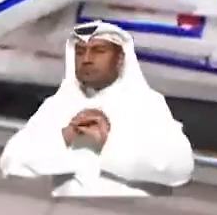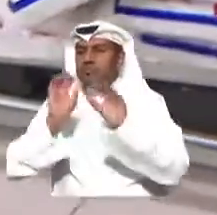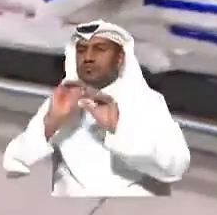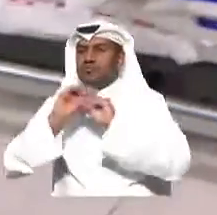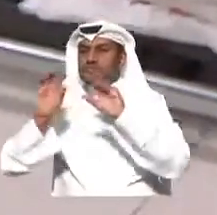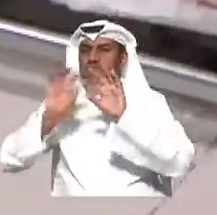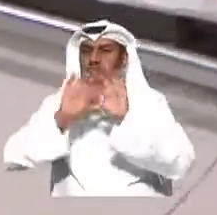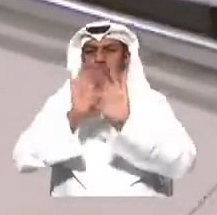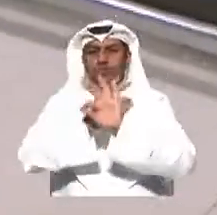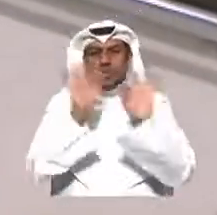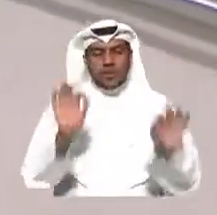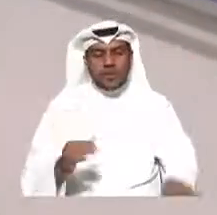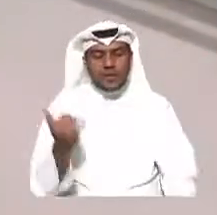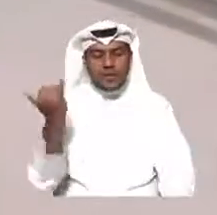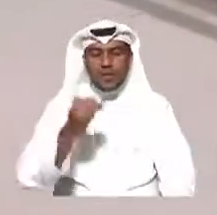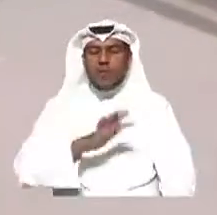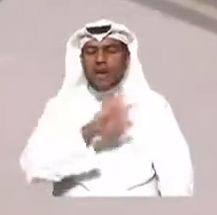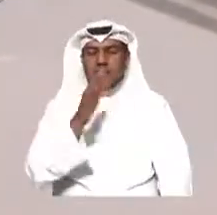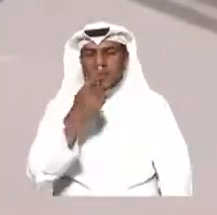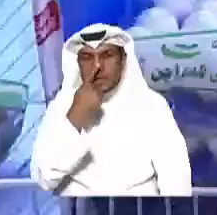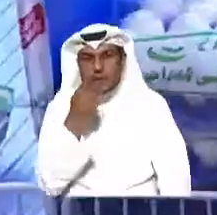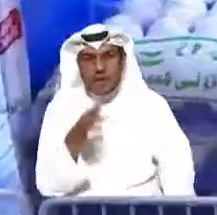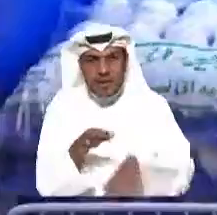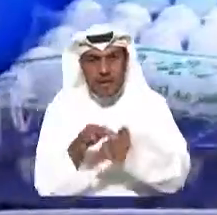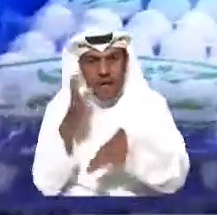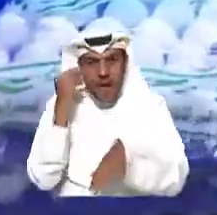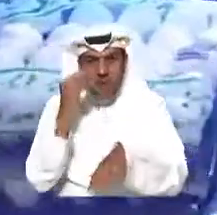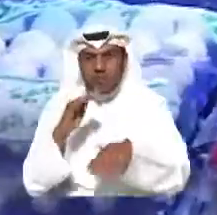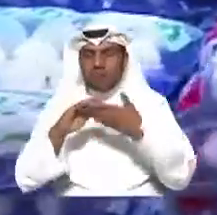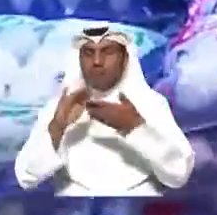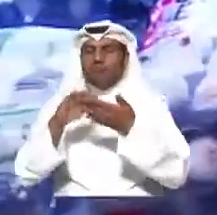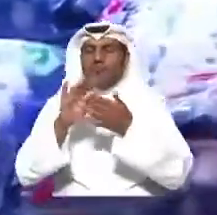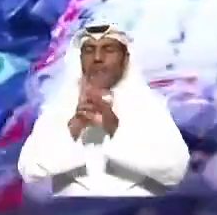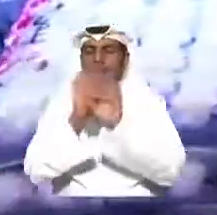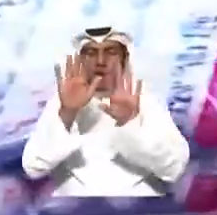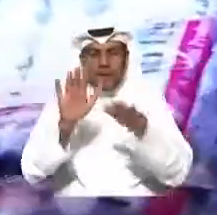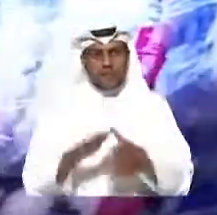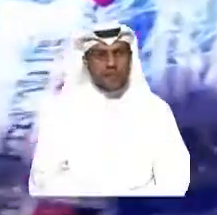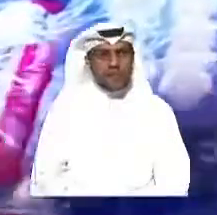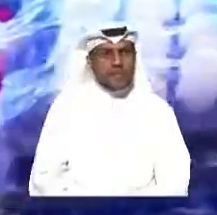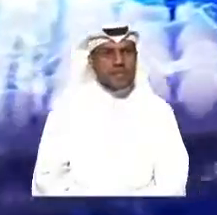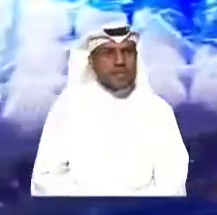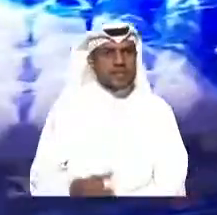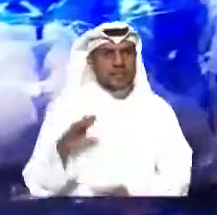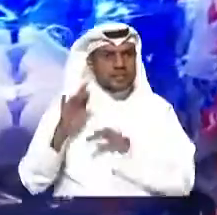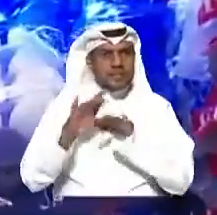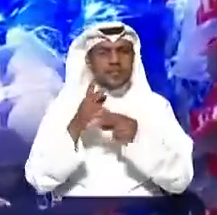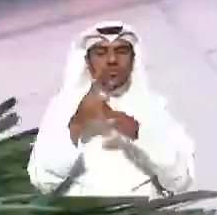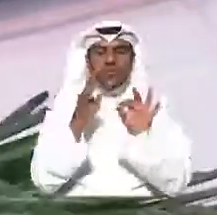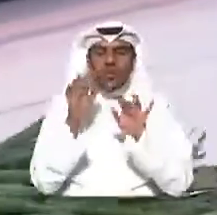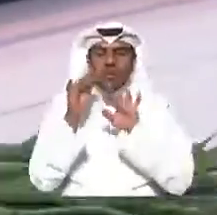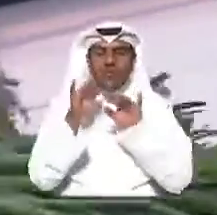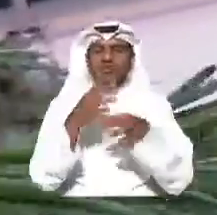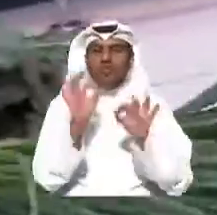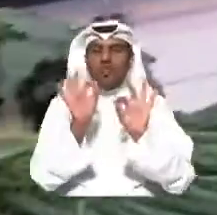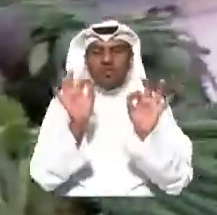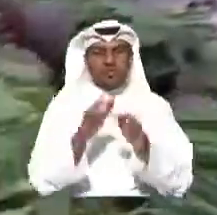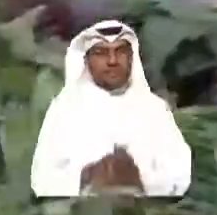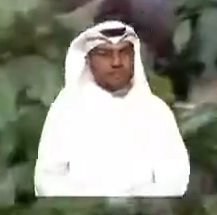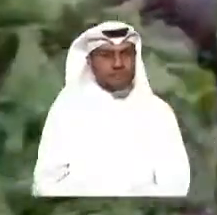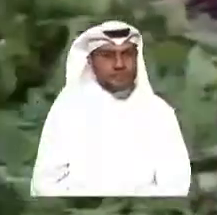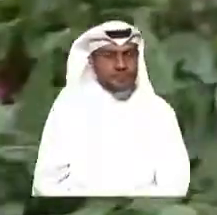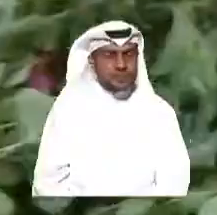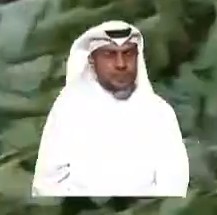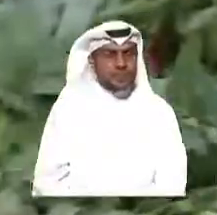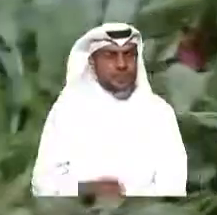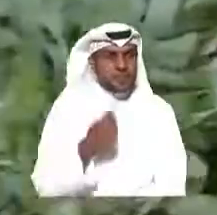والحيطة أنهم قادرين يوفرون جميع السلع اللي تكون مطلوبة من جمهور المستهلكين. اتحاد